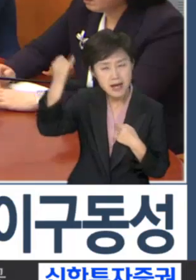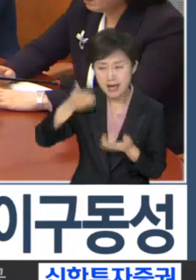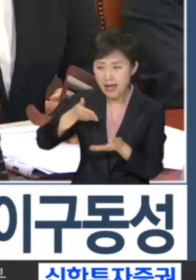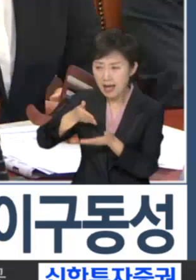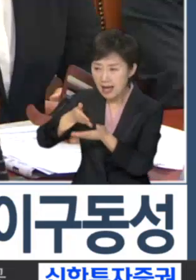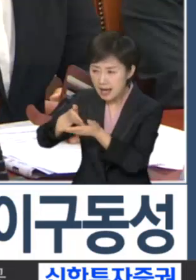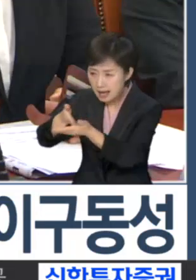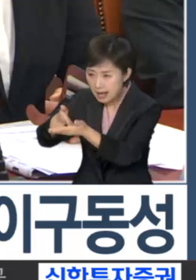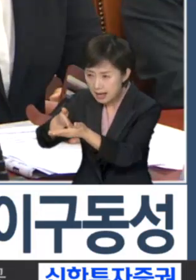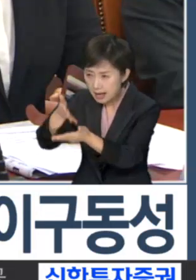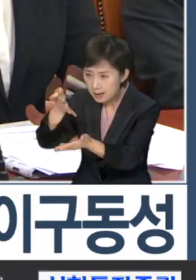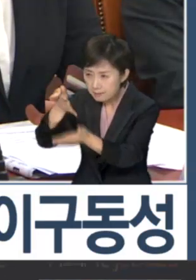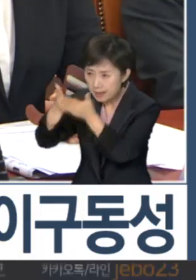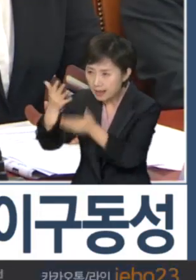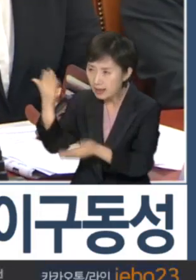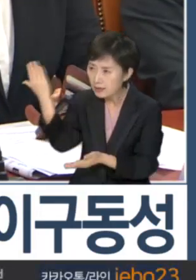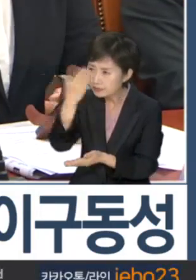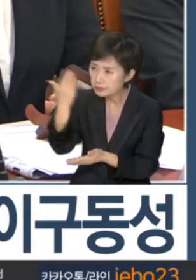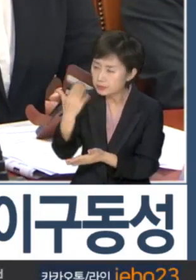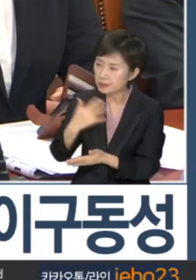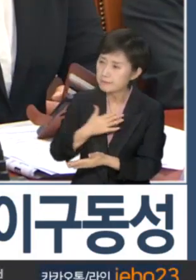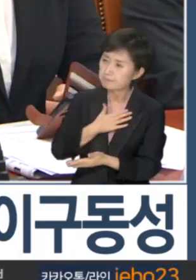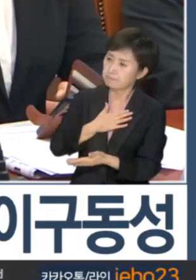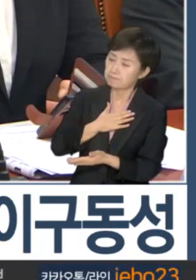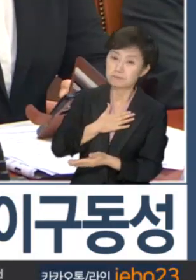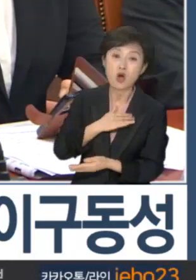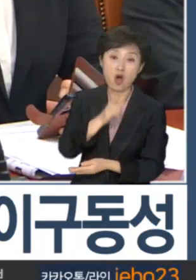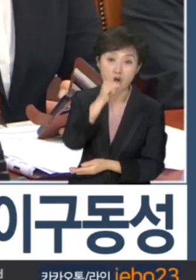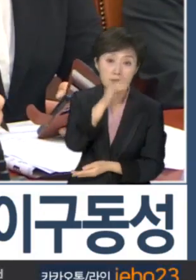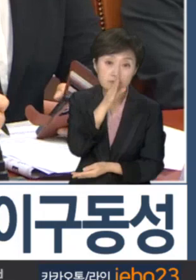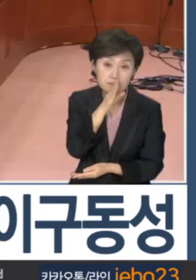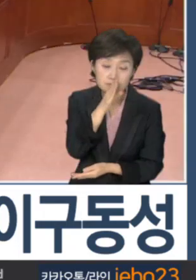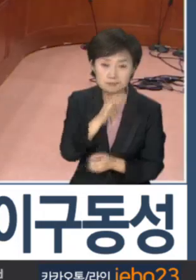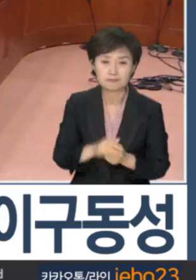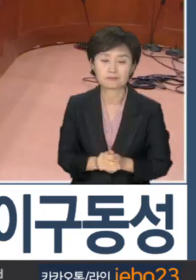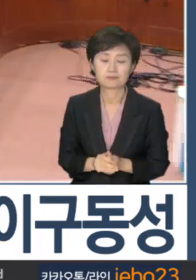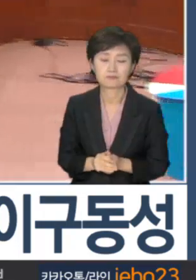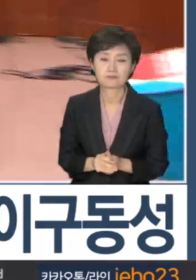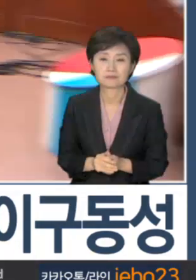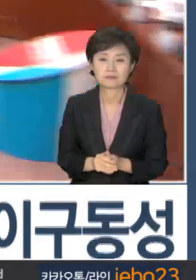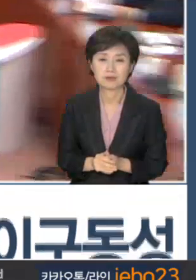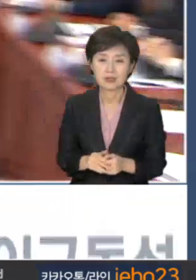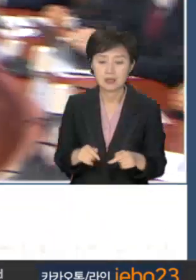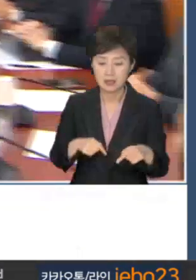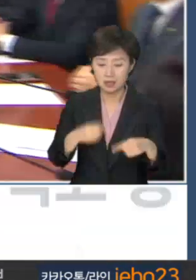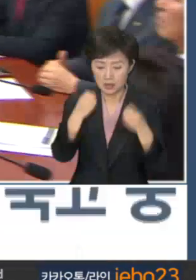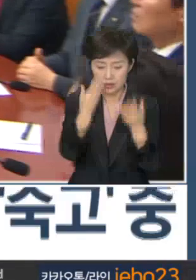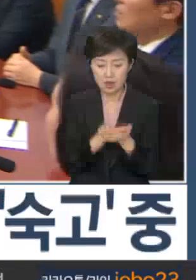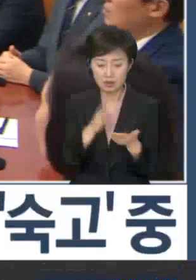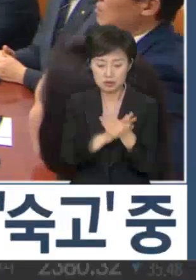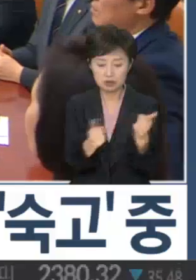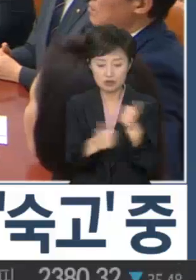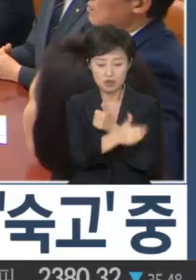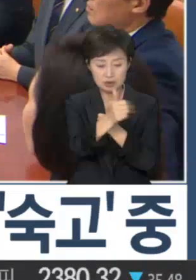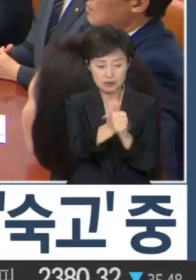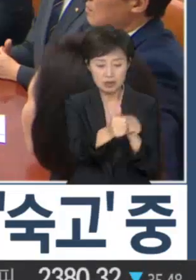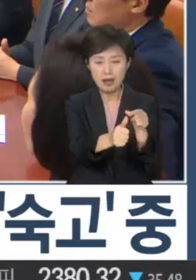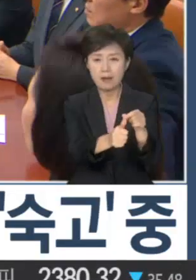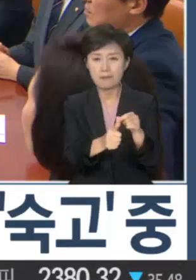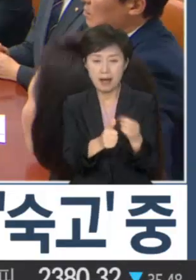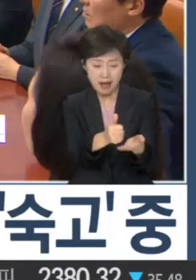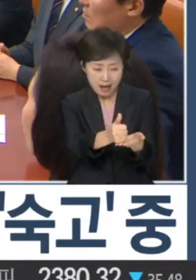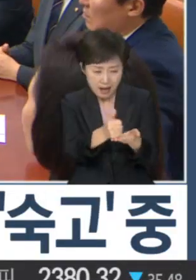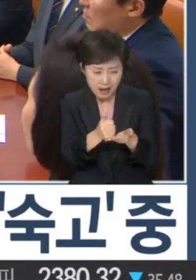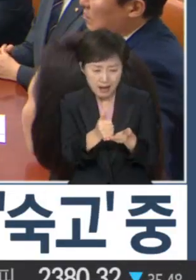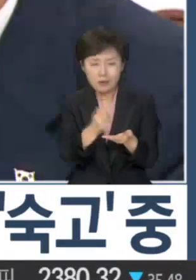몰매처럼 이렇게 나오는 일들에 대한 불편한 시기를 갖고 있기 때문에 정당의 혁신위원장으로 모시는 일이 쉽지는 않다는